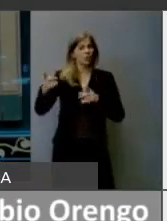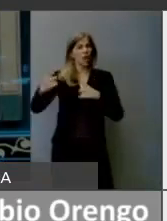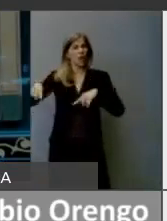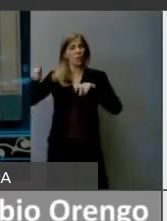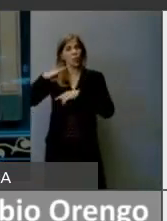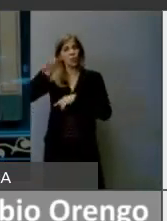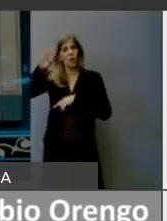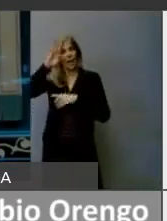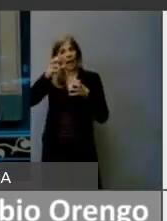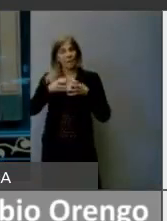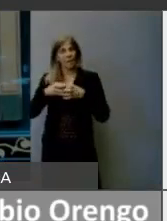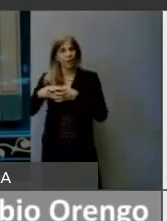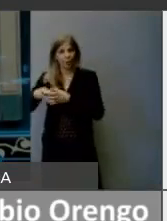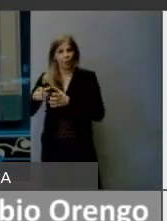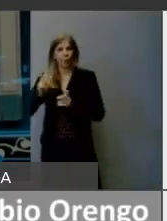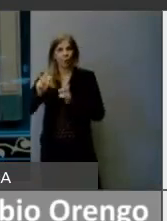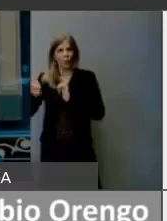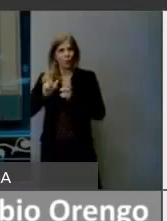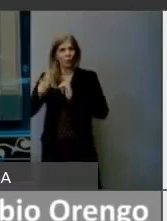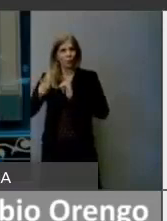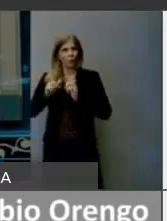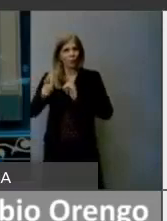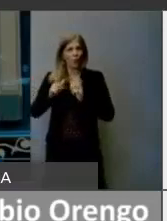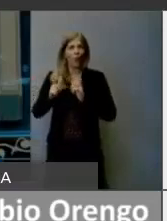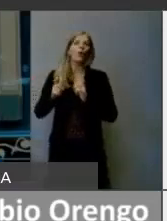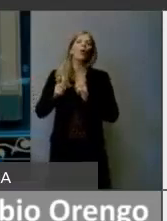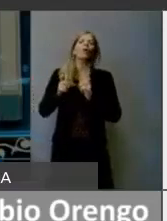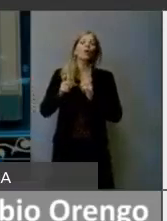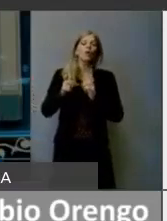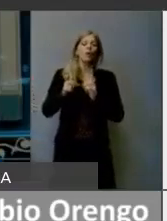anche riguardo della, diciamo, anzianità della